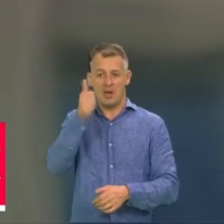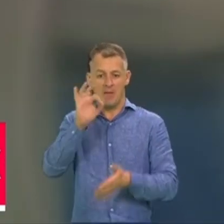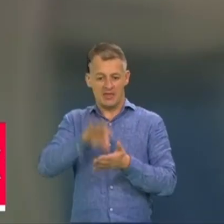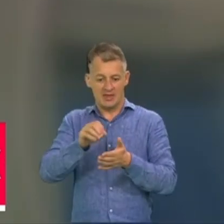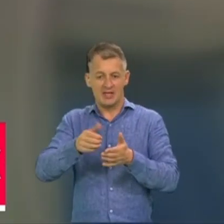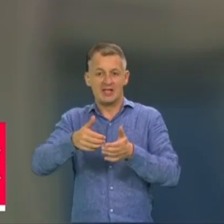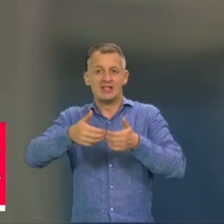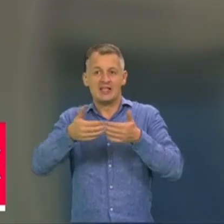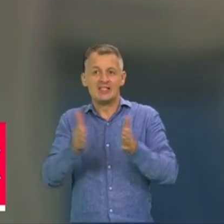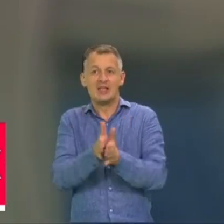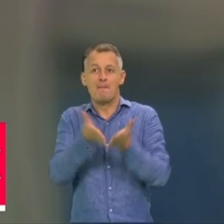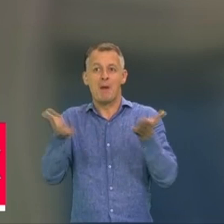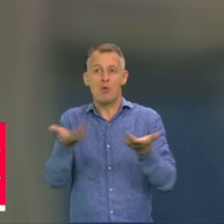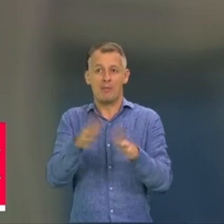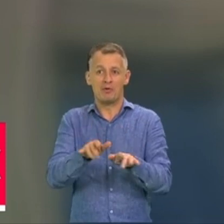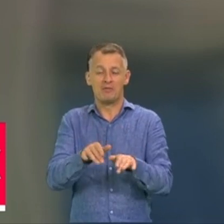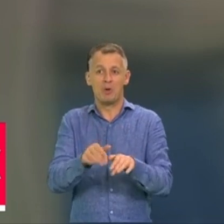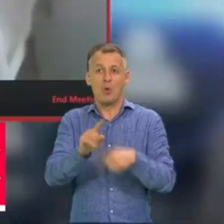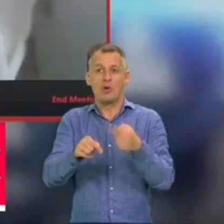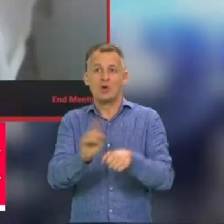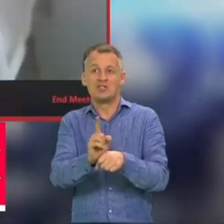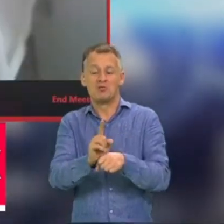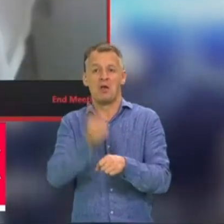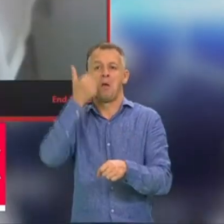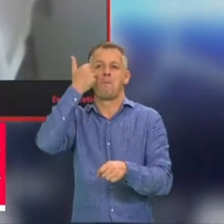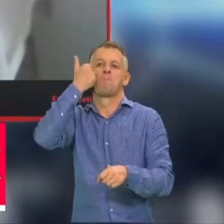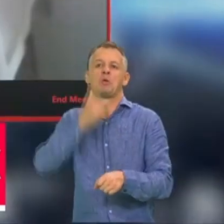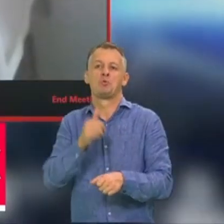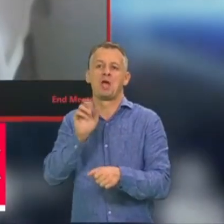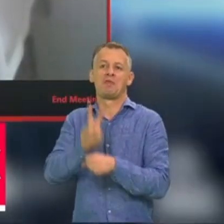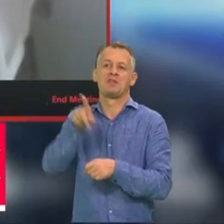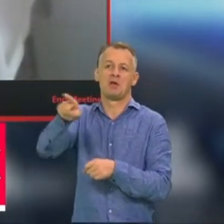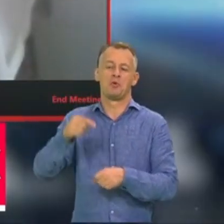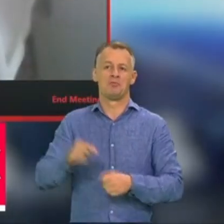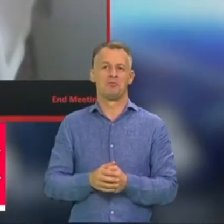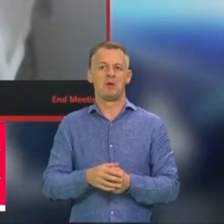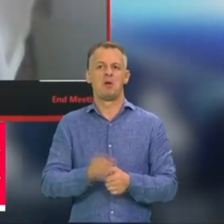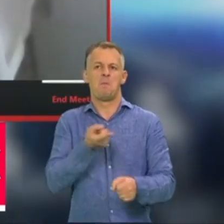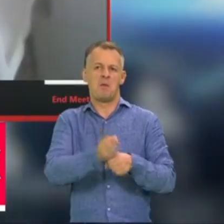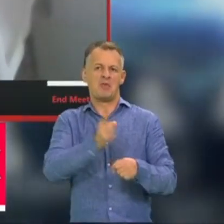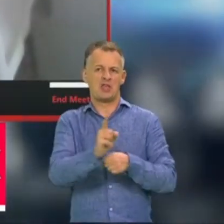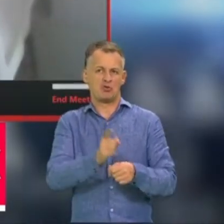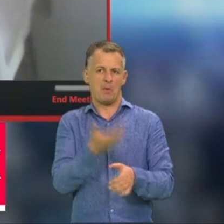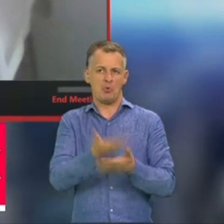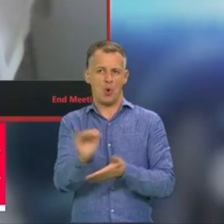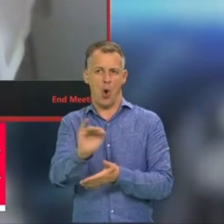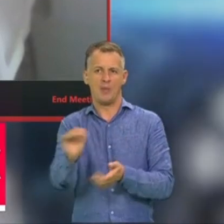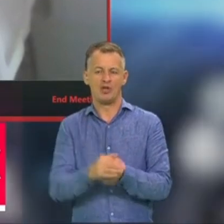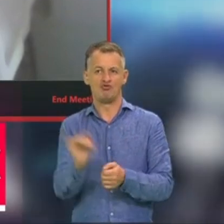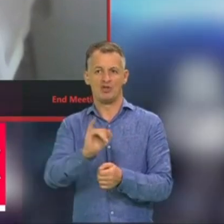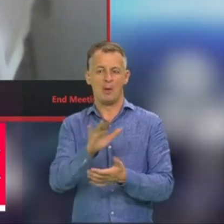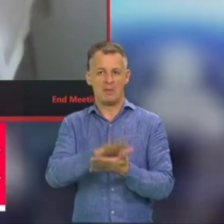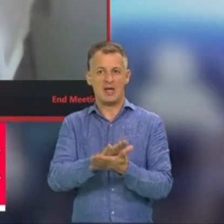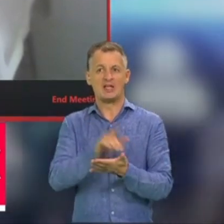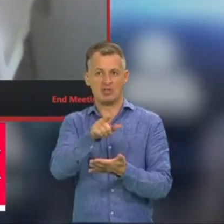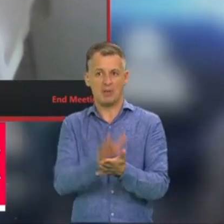informatică, în secunda 2, i-ai pierdut atenția. Este o bătaie de joc. Cine menține astfel de manuale